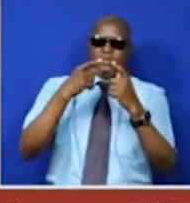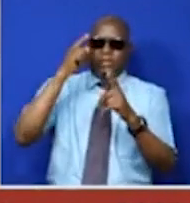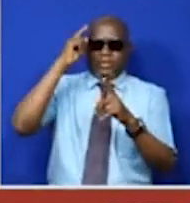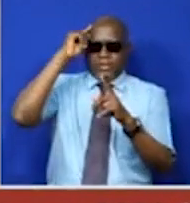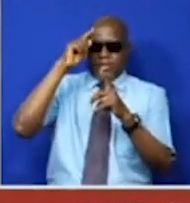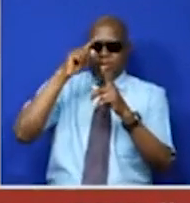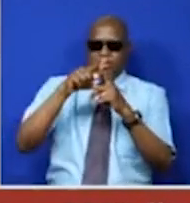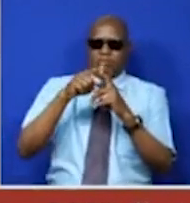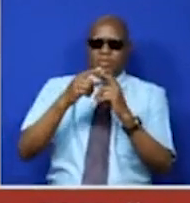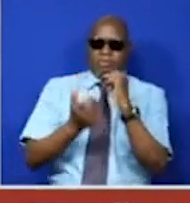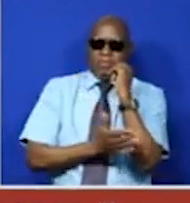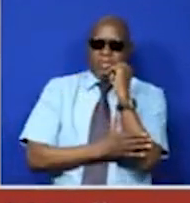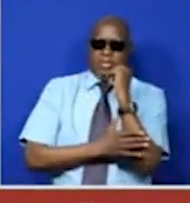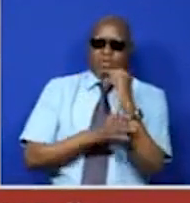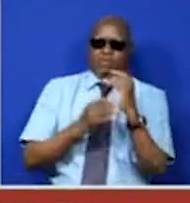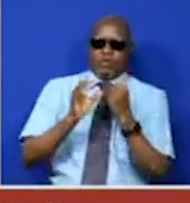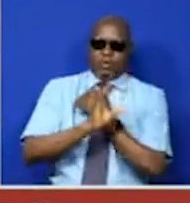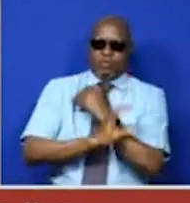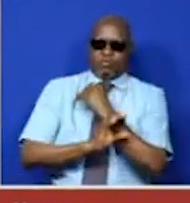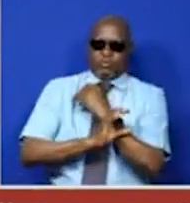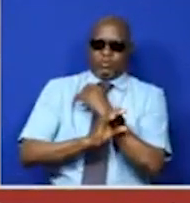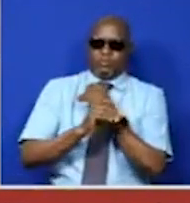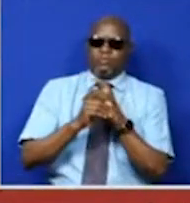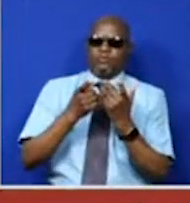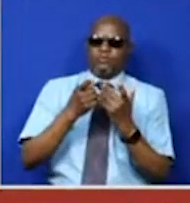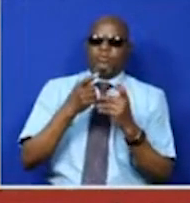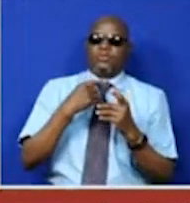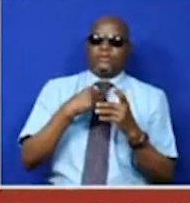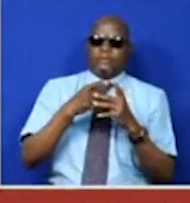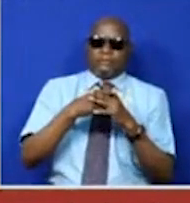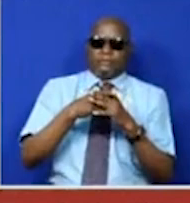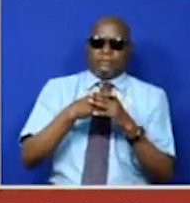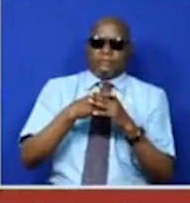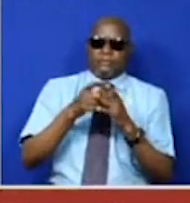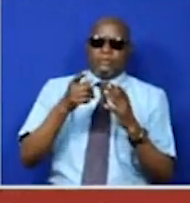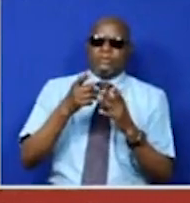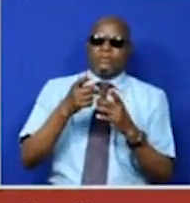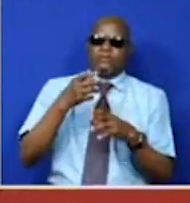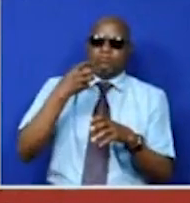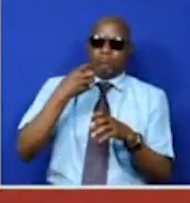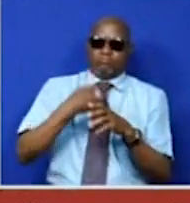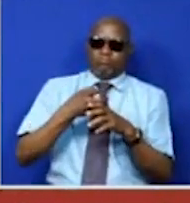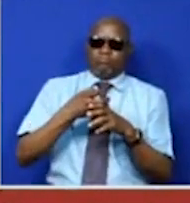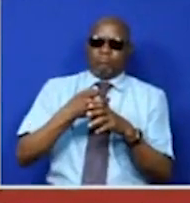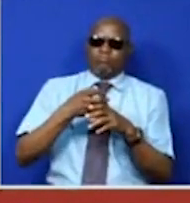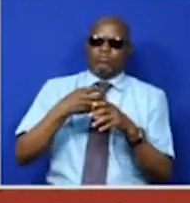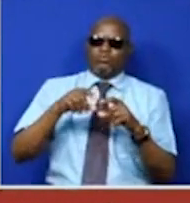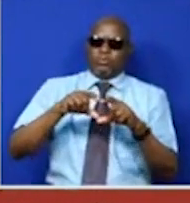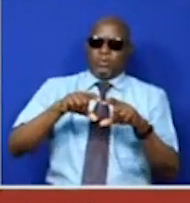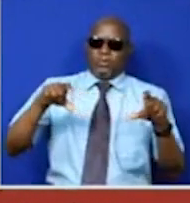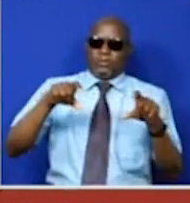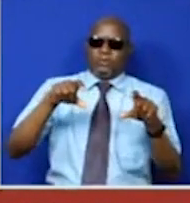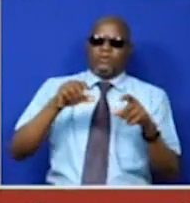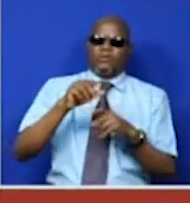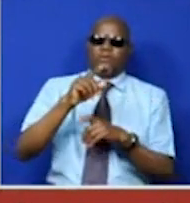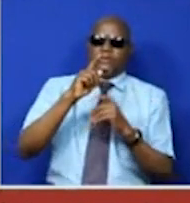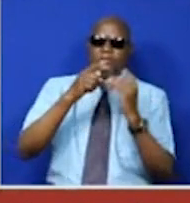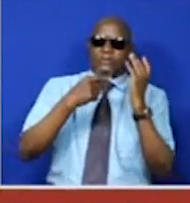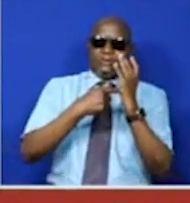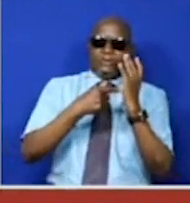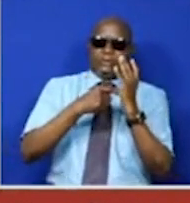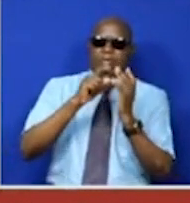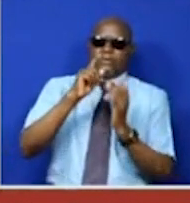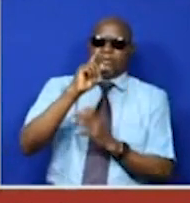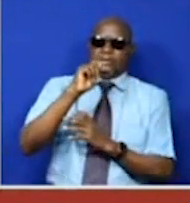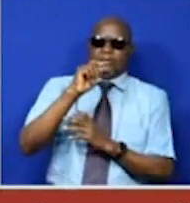nchi. Akizungumza katika hafla ya uzinduzi wa mradi wa kiwanda cha chuma cha Devki katika kaunti ya Taita Taveta, Rais Ruto